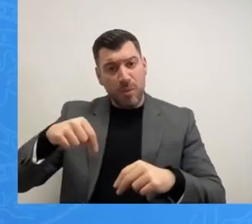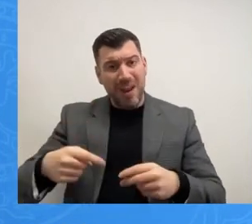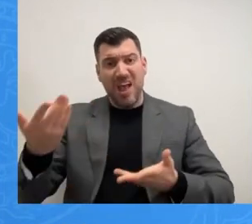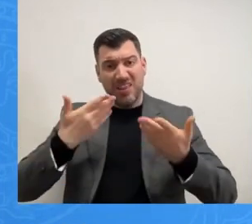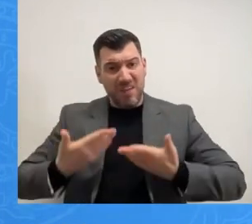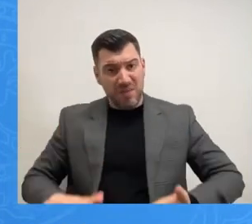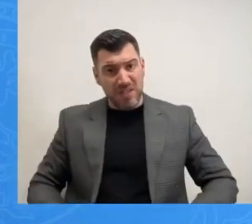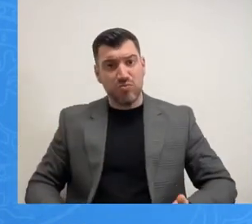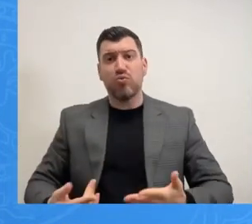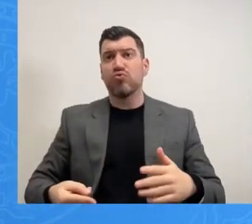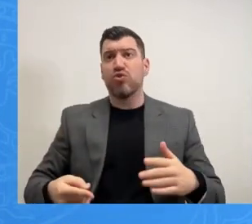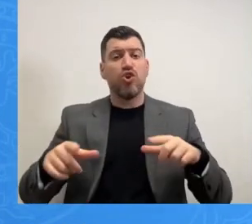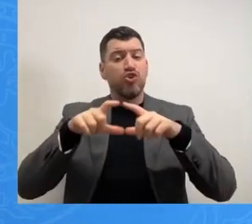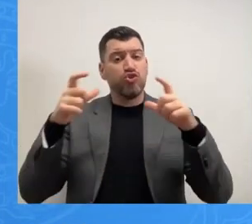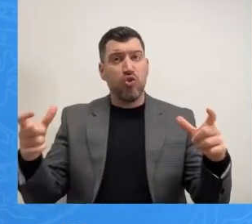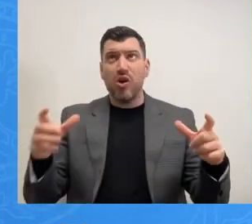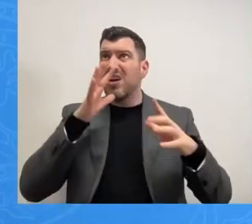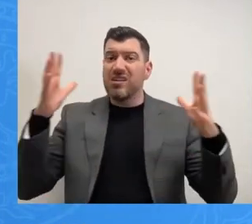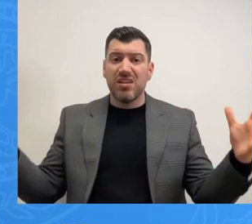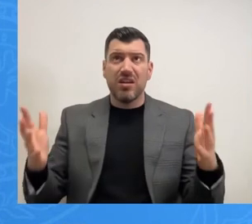κ.ο.κ. Τρίτο ζήτημα.